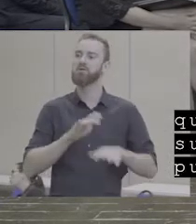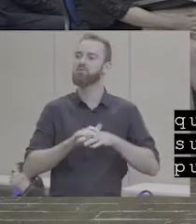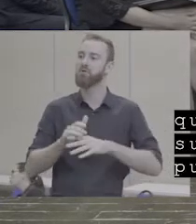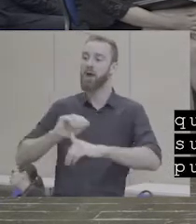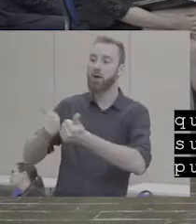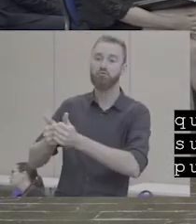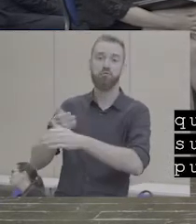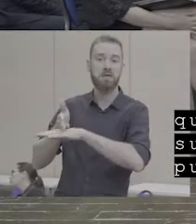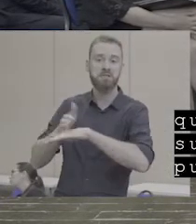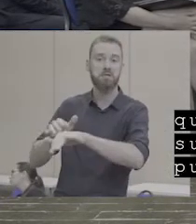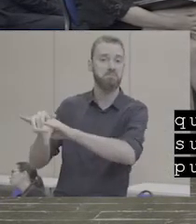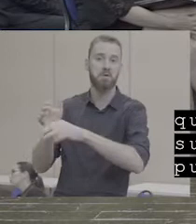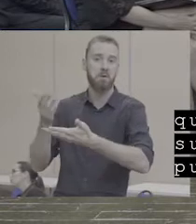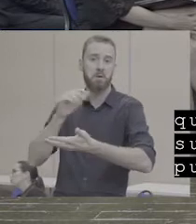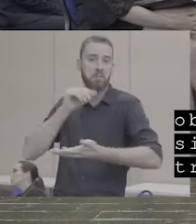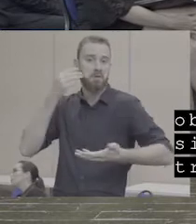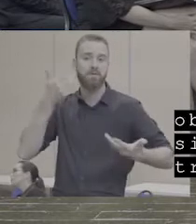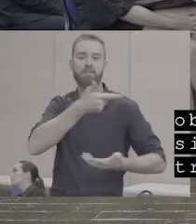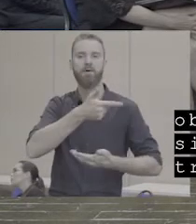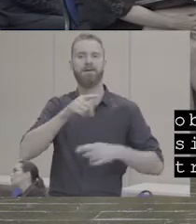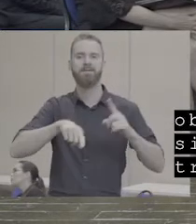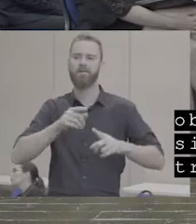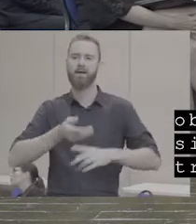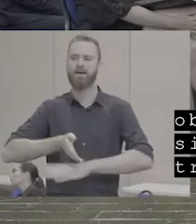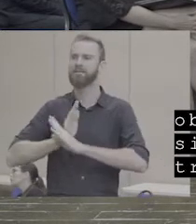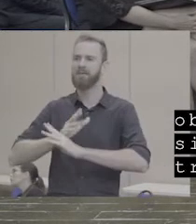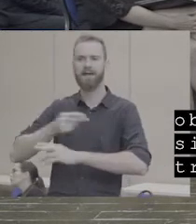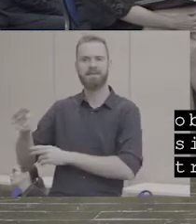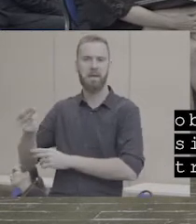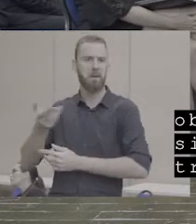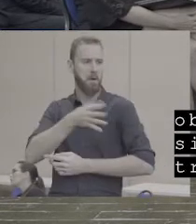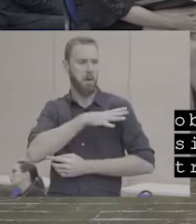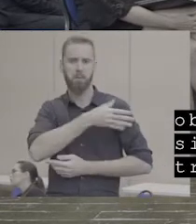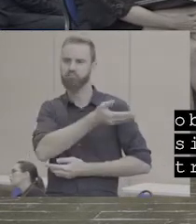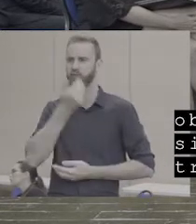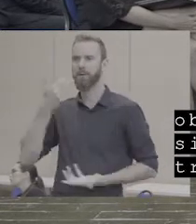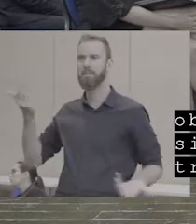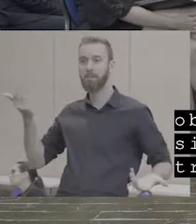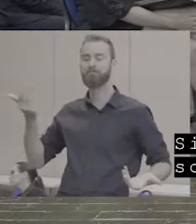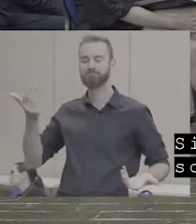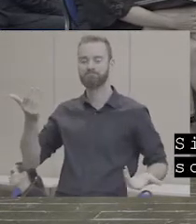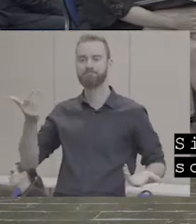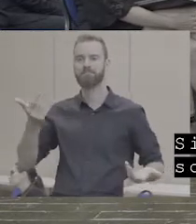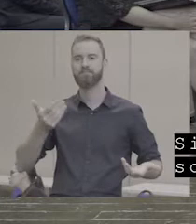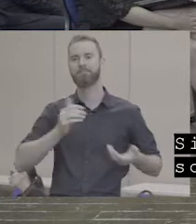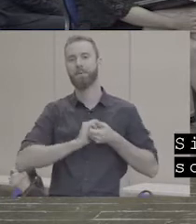sur les enjeux d'accessibilité puis les obstacles que des personnes en situation de handicap peuvent trouver.